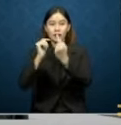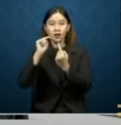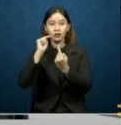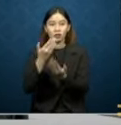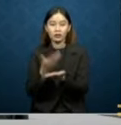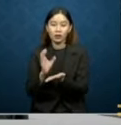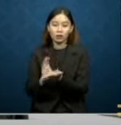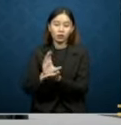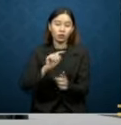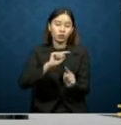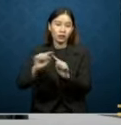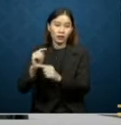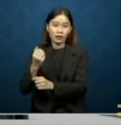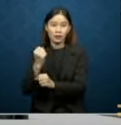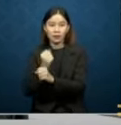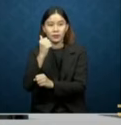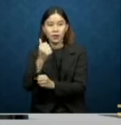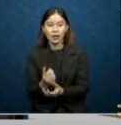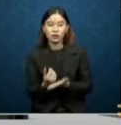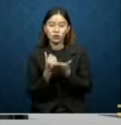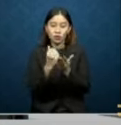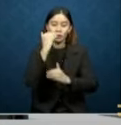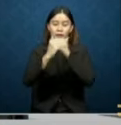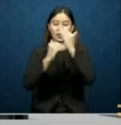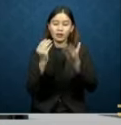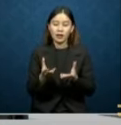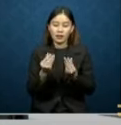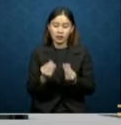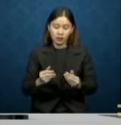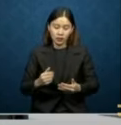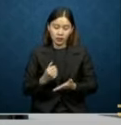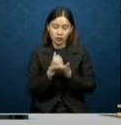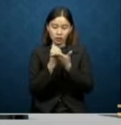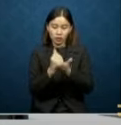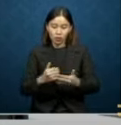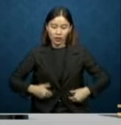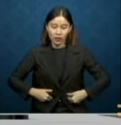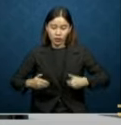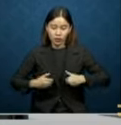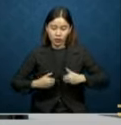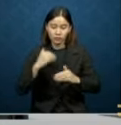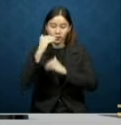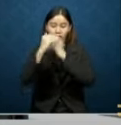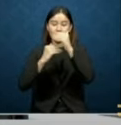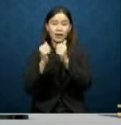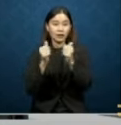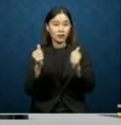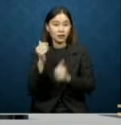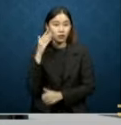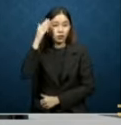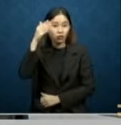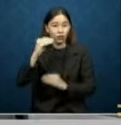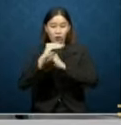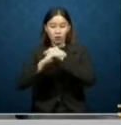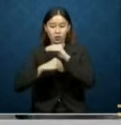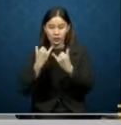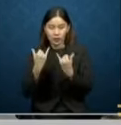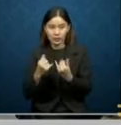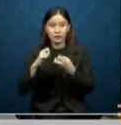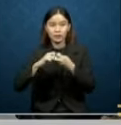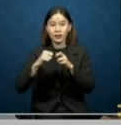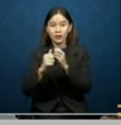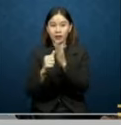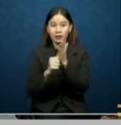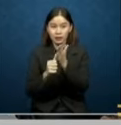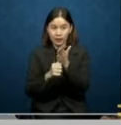แหล่งทุนได้นำมาพัฒนาที่ดินเพื่อสร้างคุณภาพชีวิตให้ดีขึ้นในระยะยาวโครงการนี้ก็ได้มีการแก้